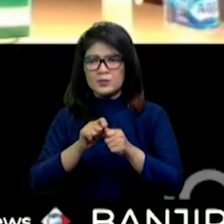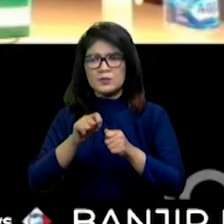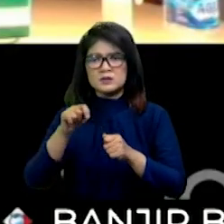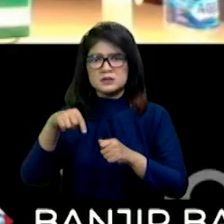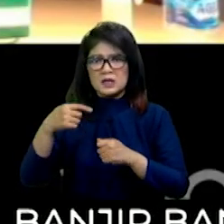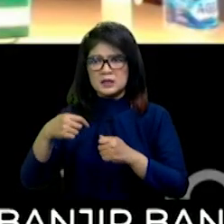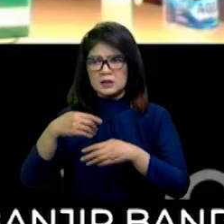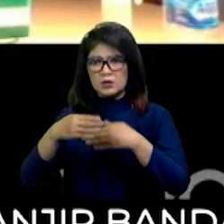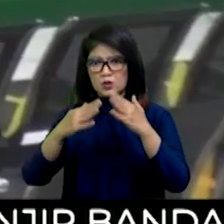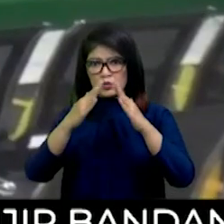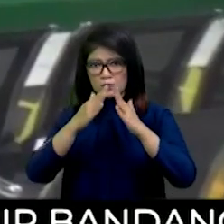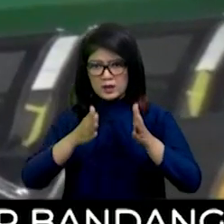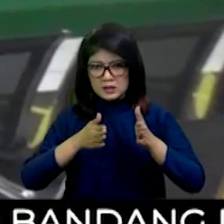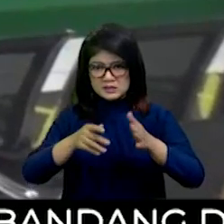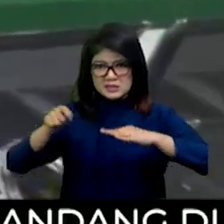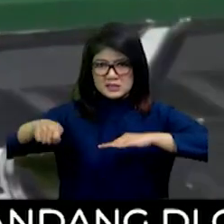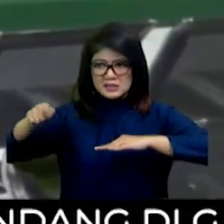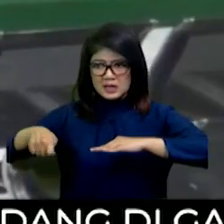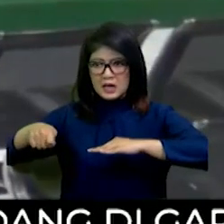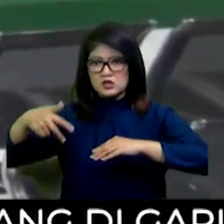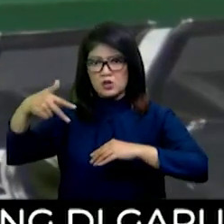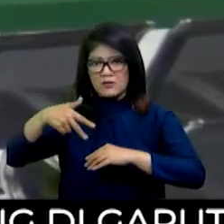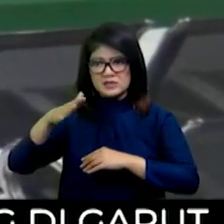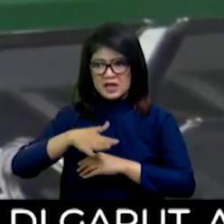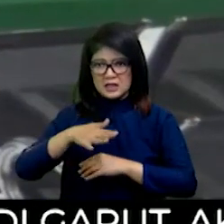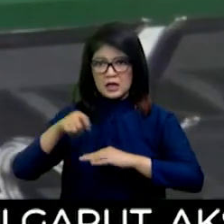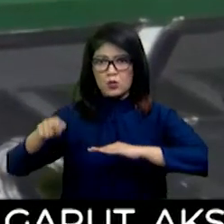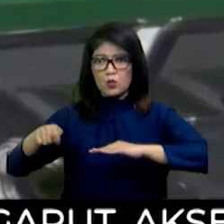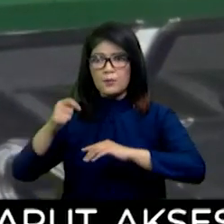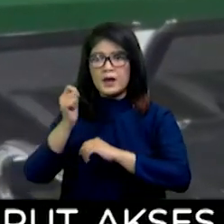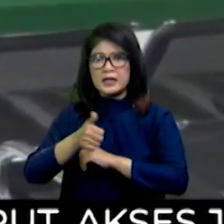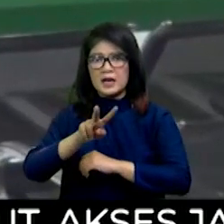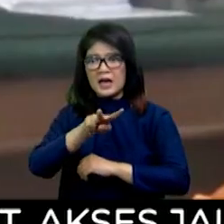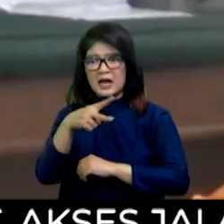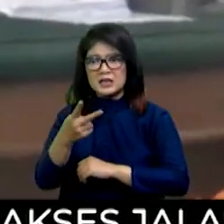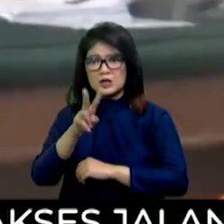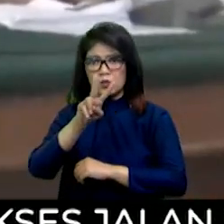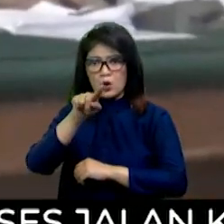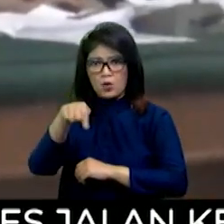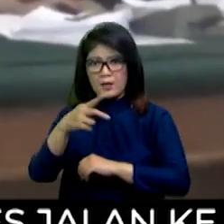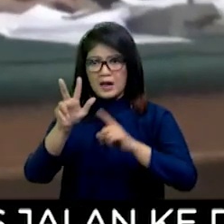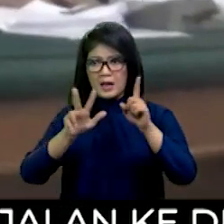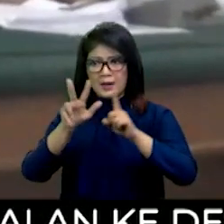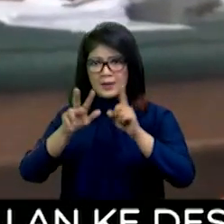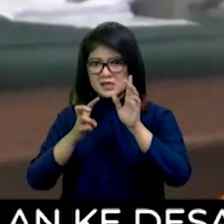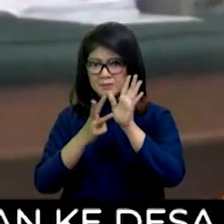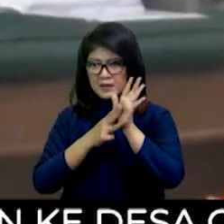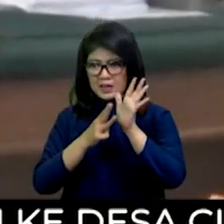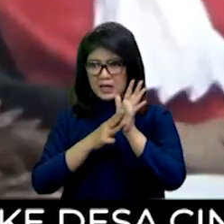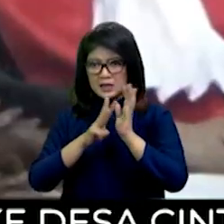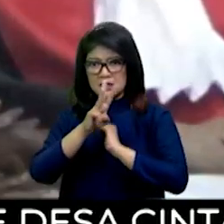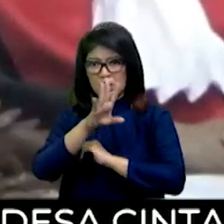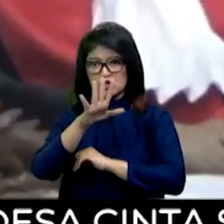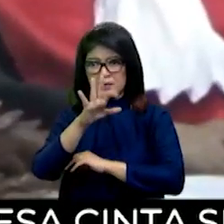Makassar. Nurdin Abdullah juga dihukum membayar uang pengganti sebesar 2,18 miliar rupiah dan 350 ribu